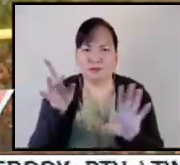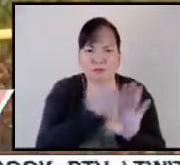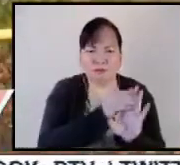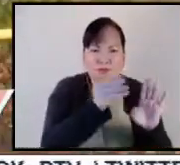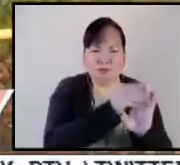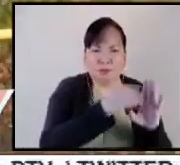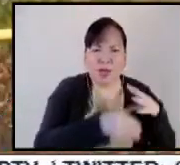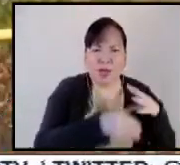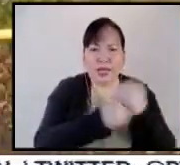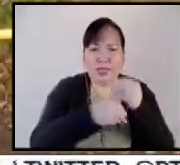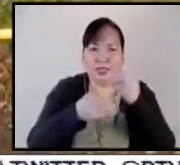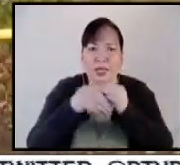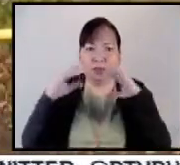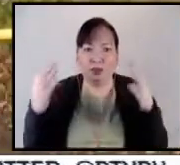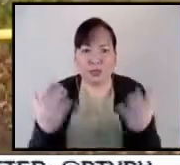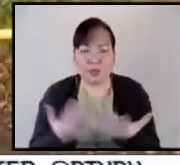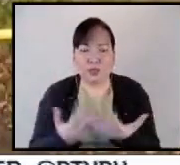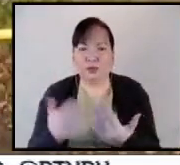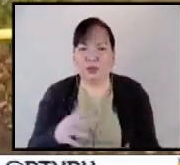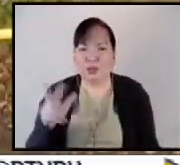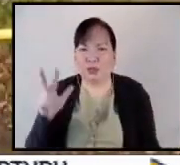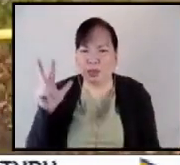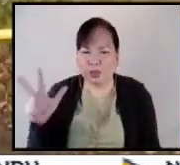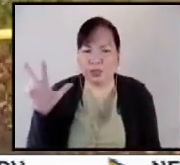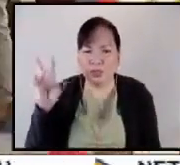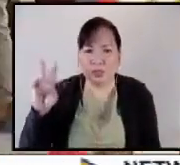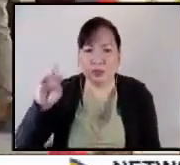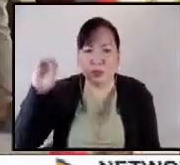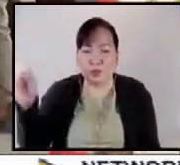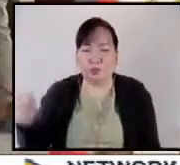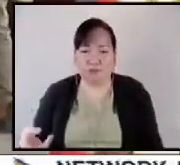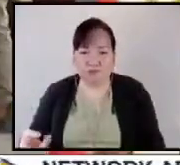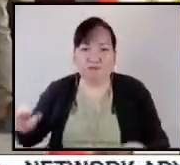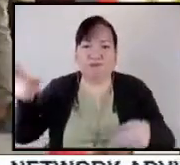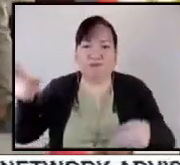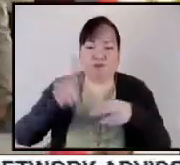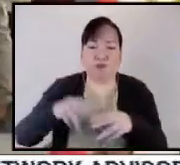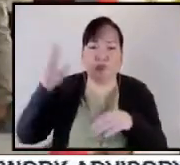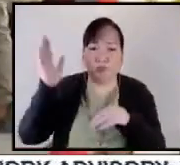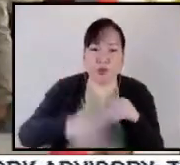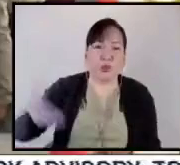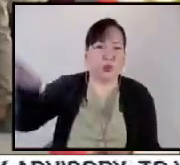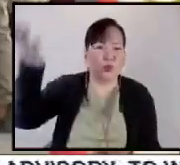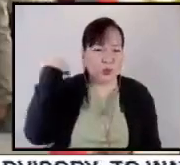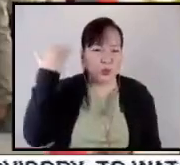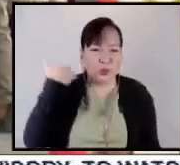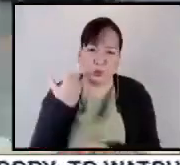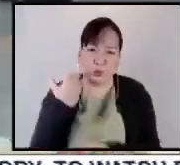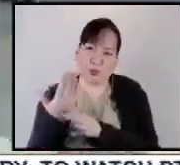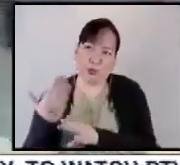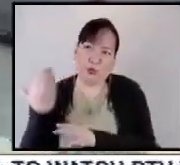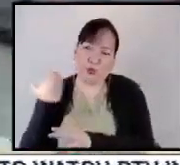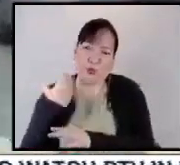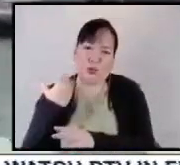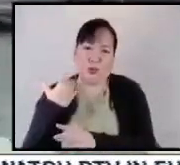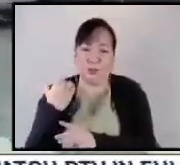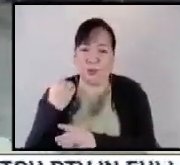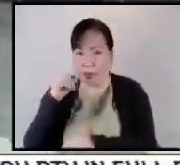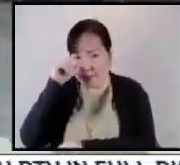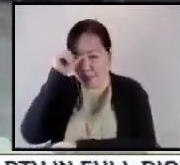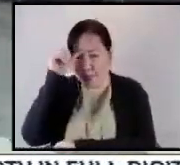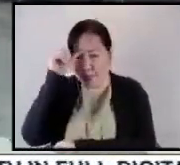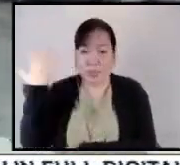worldwide. 37% mas mataas ito kumpara sa daily average cases sa nakalipas na linggo.